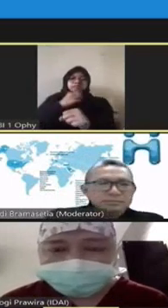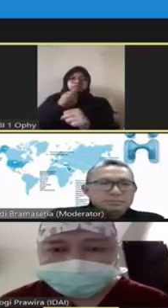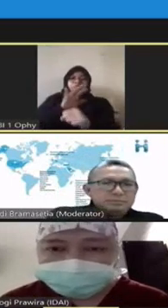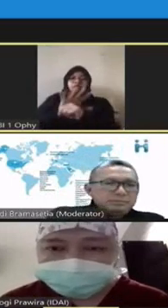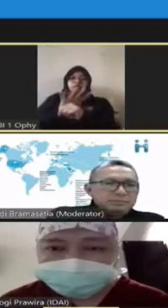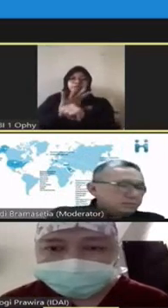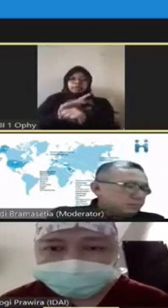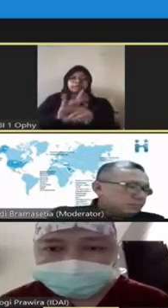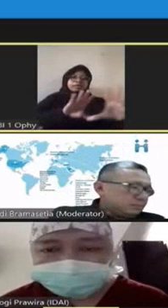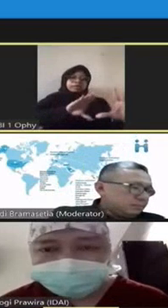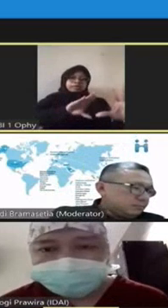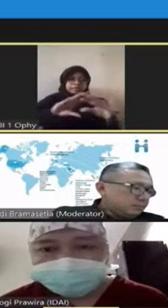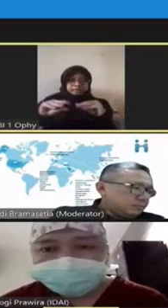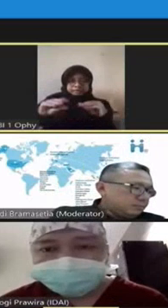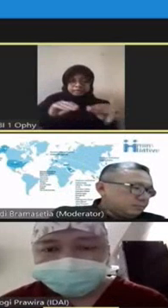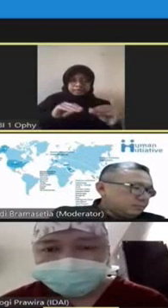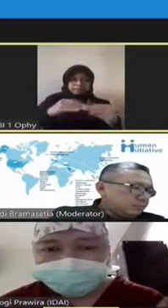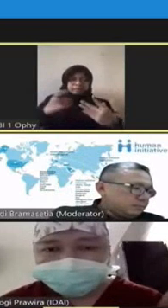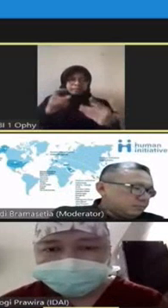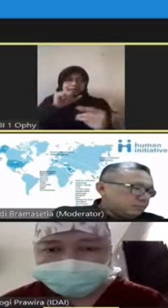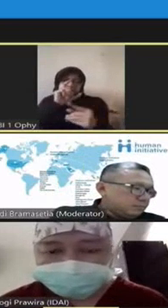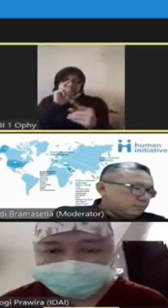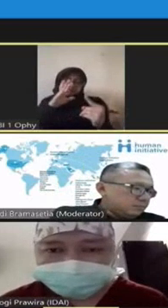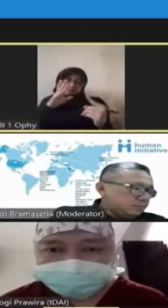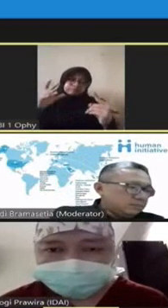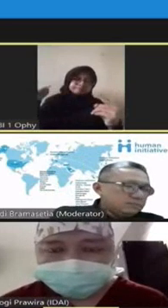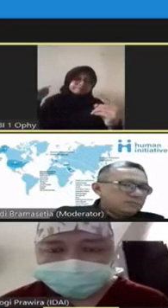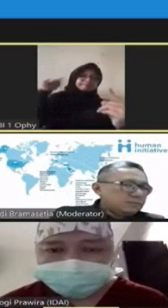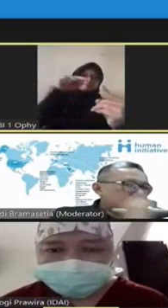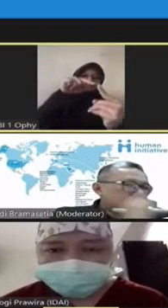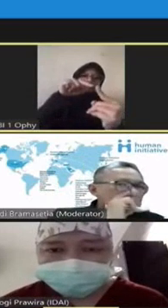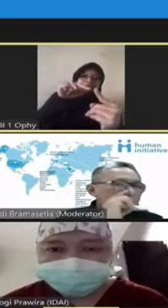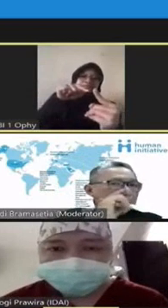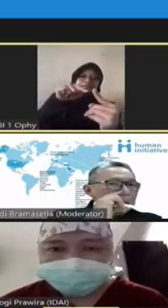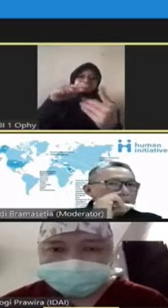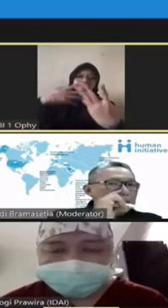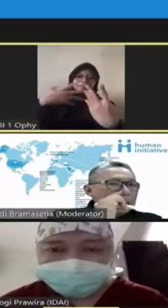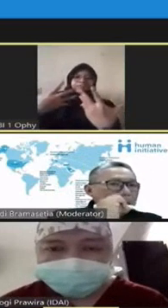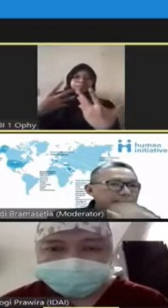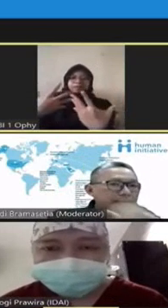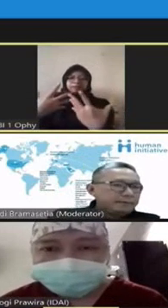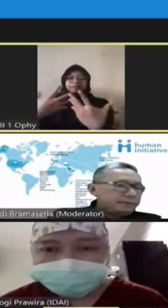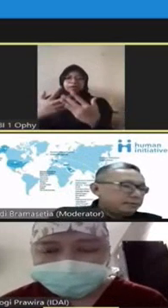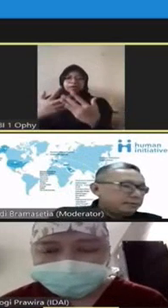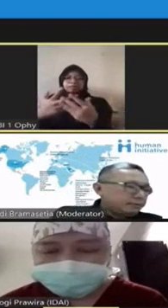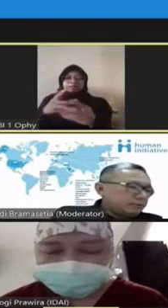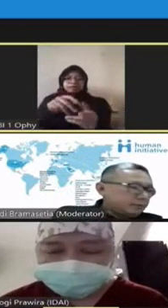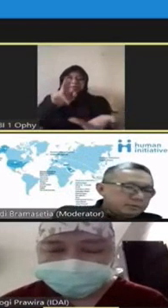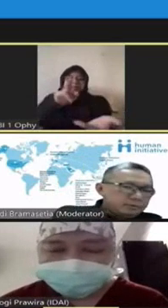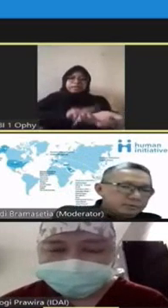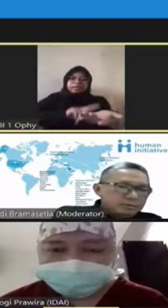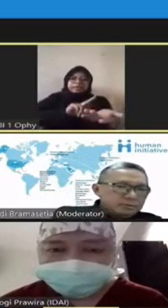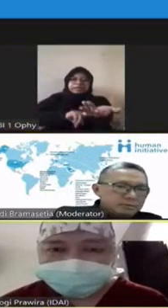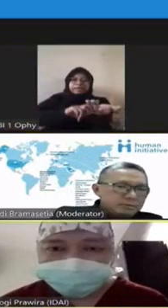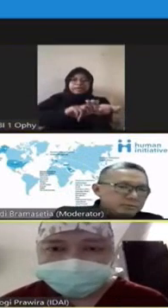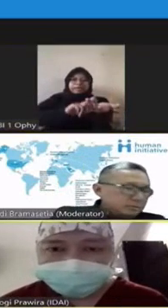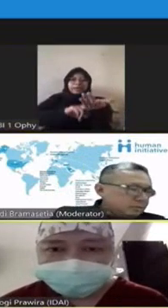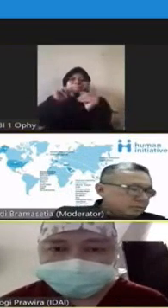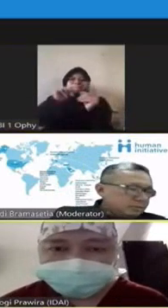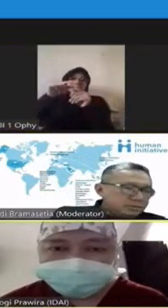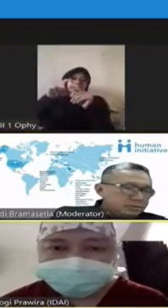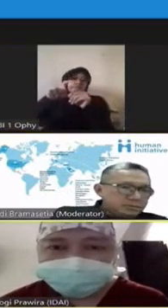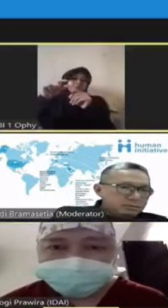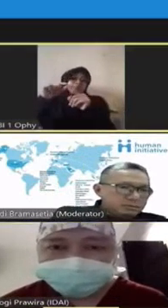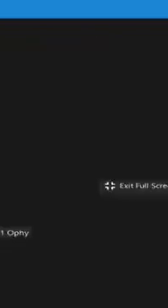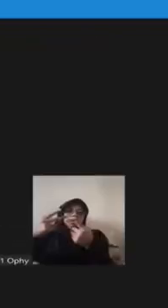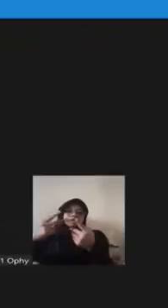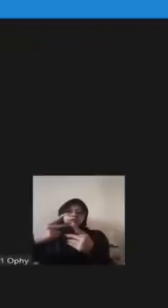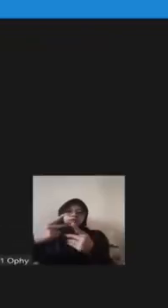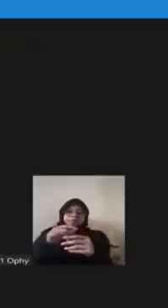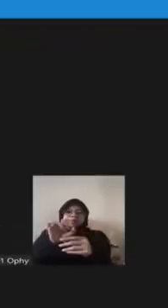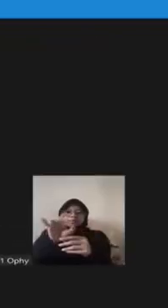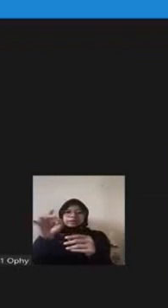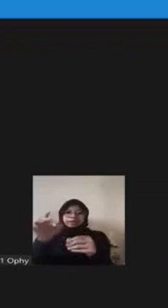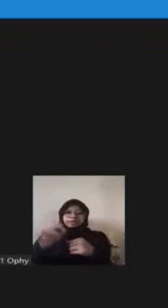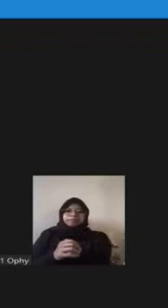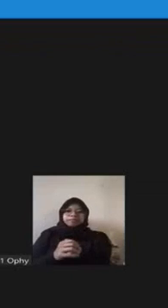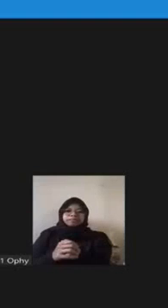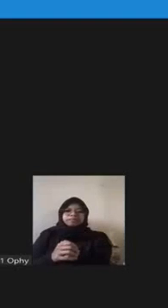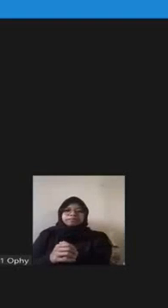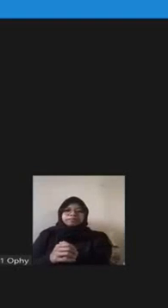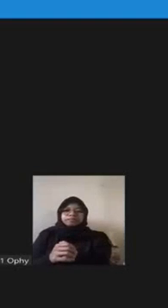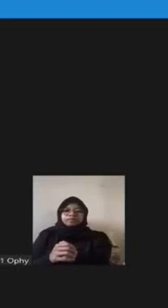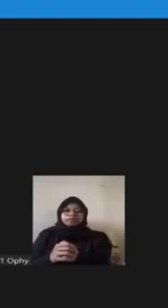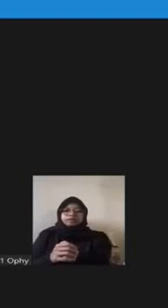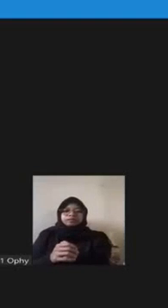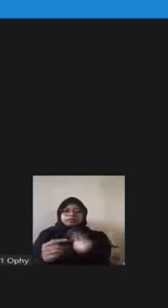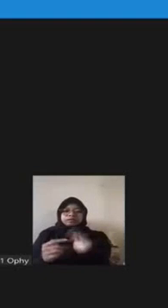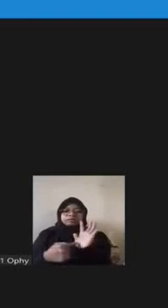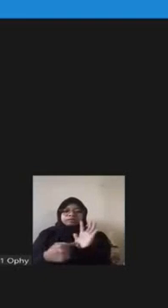untuk membuat strategi internal bagaimana kita menghadapi pasien-pasien PDP dan terkonfirmasi COVID, kebutuhan APD dan sebagainya. Jadi yang saya